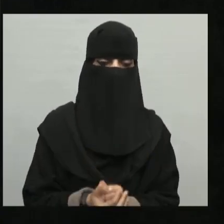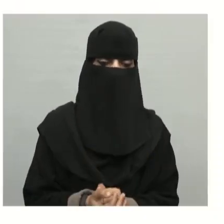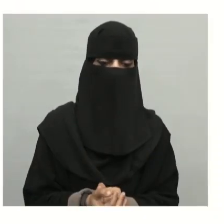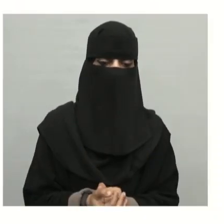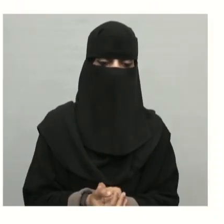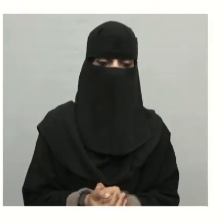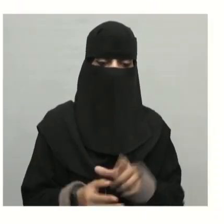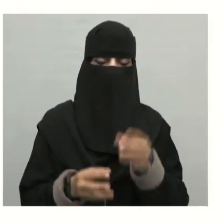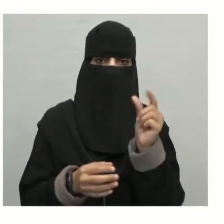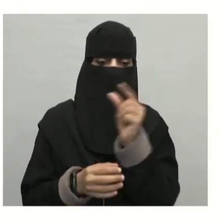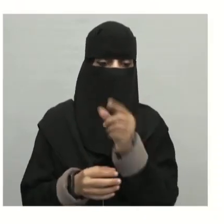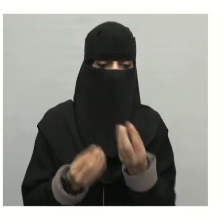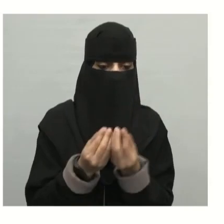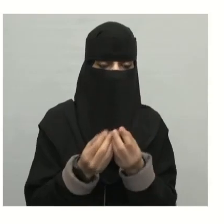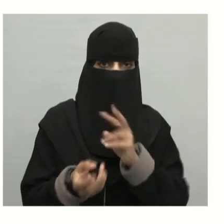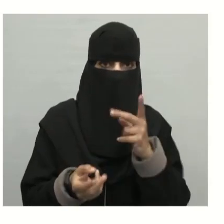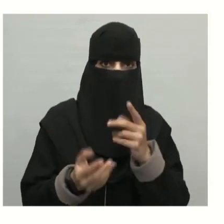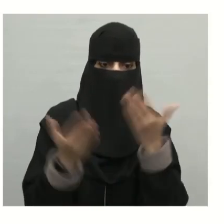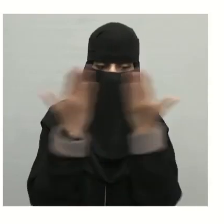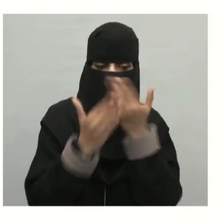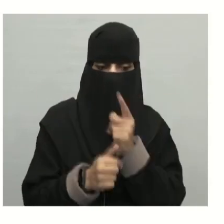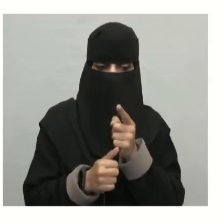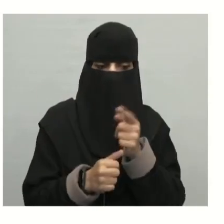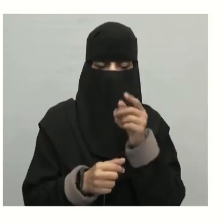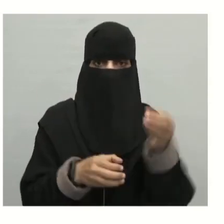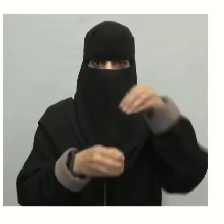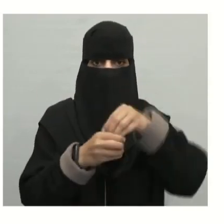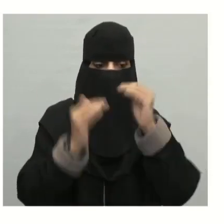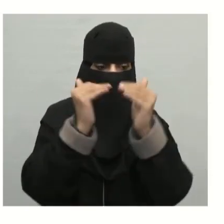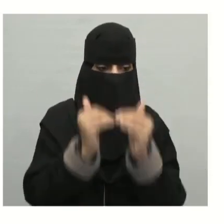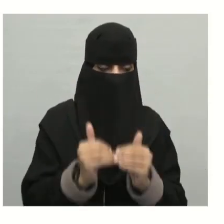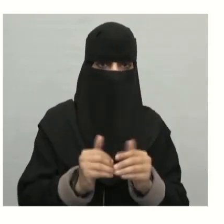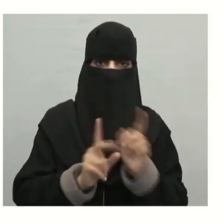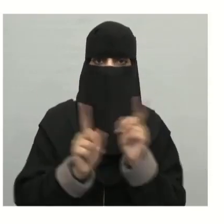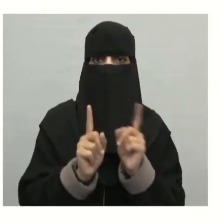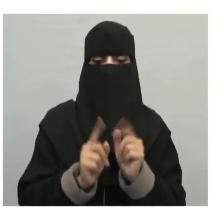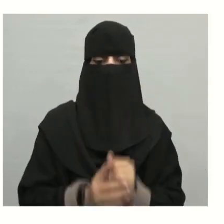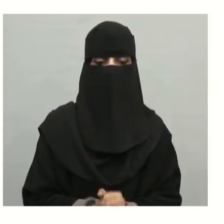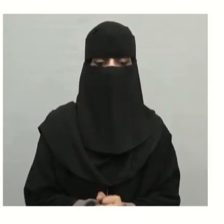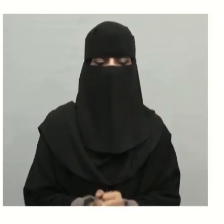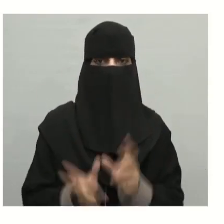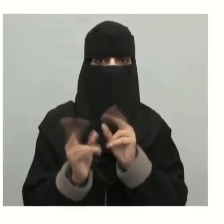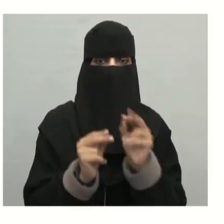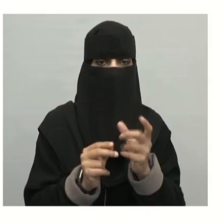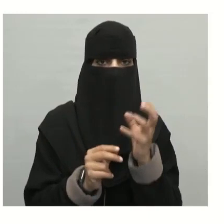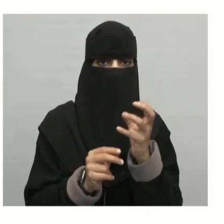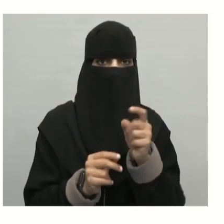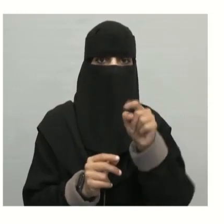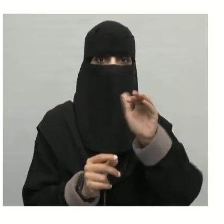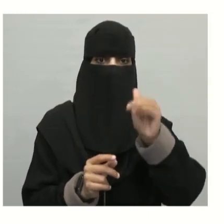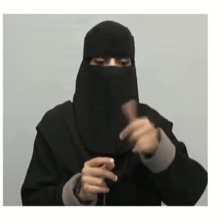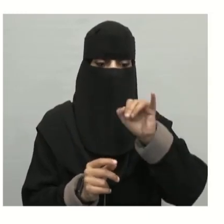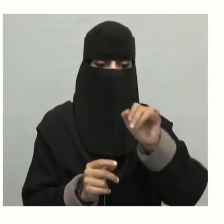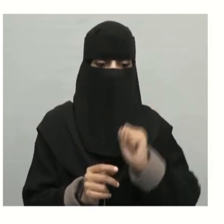متجانس ايضا حبيباتها غير مرئيه ولا تصطف بنمط منتظر مثل حجر الرخام